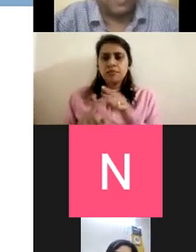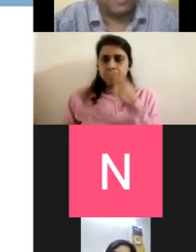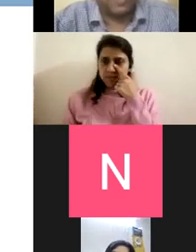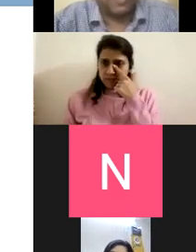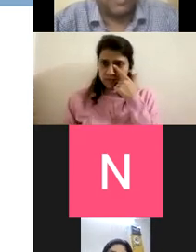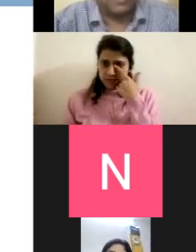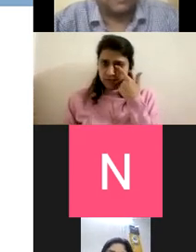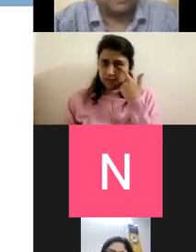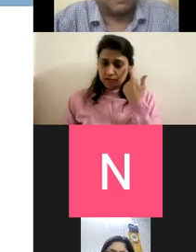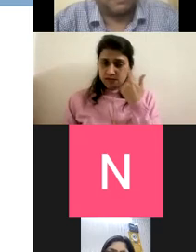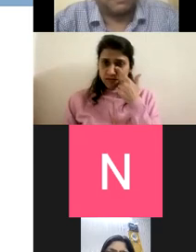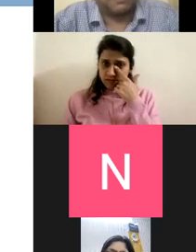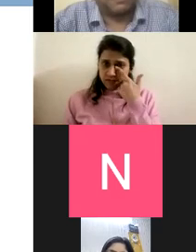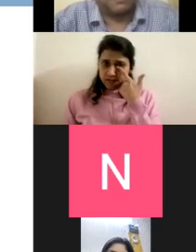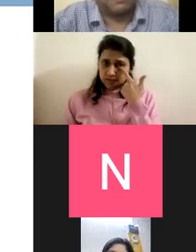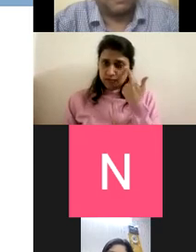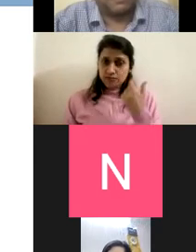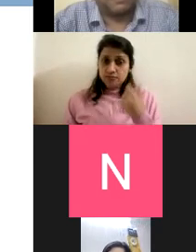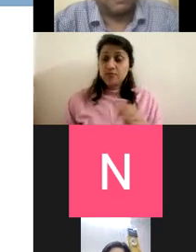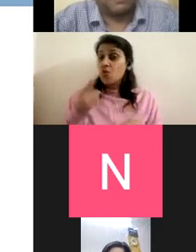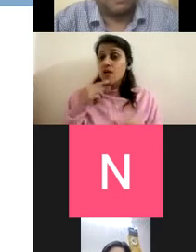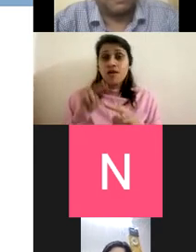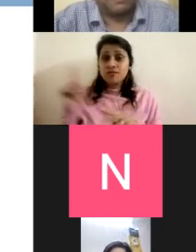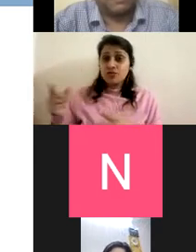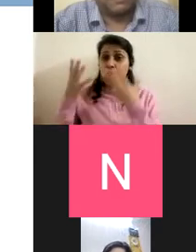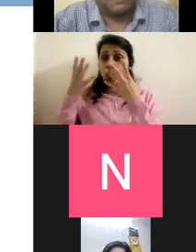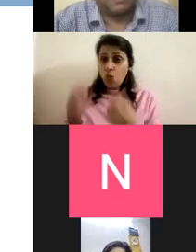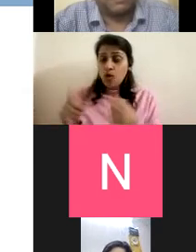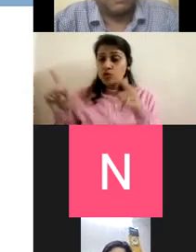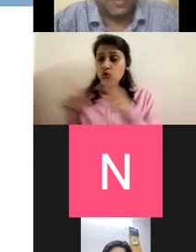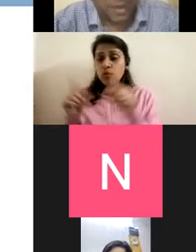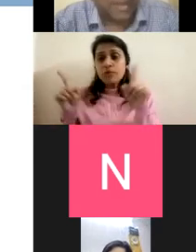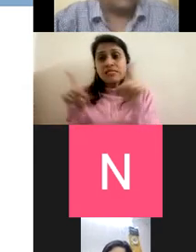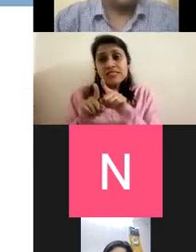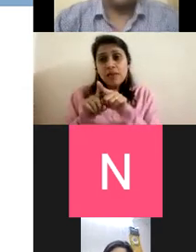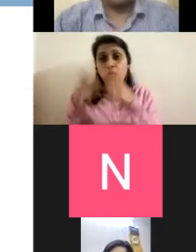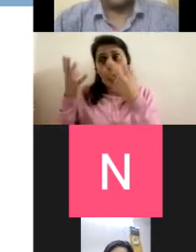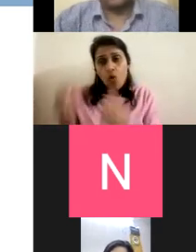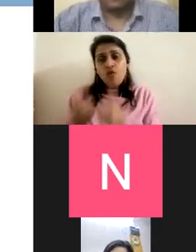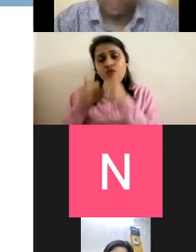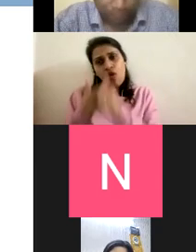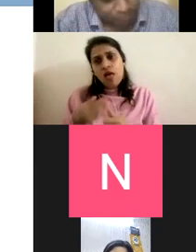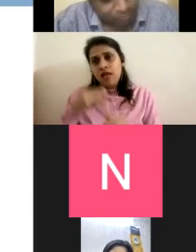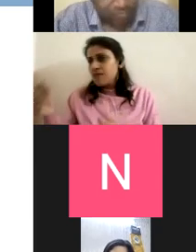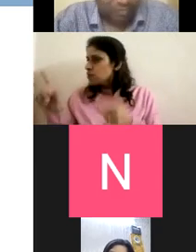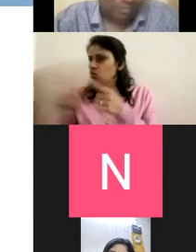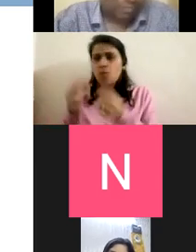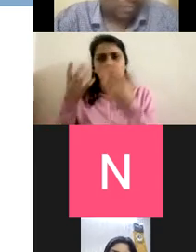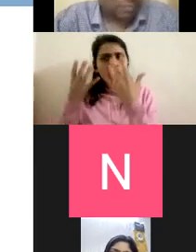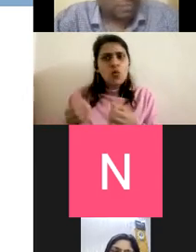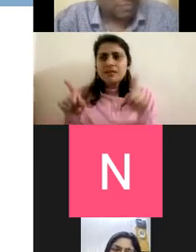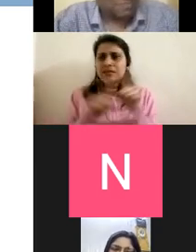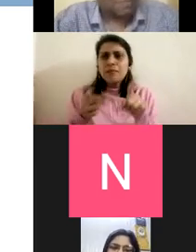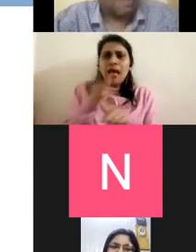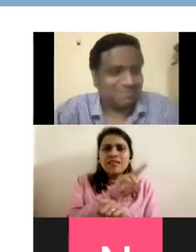she wants that kind of job, then I will give. Correct. And if she wants another kind of job,